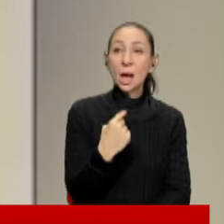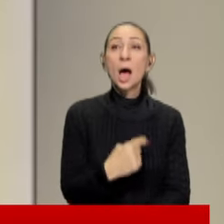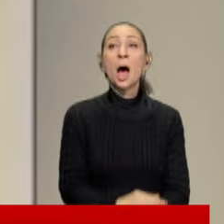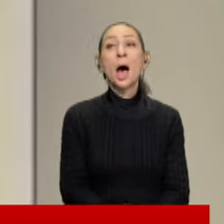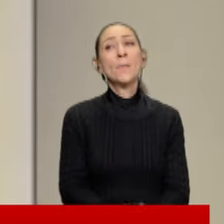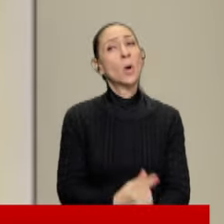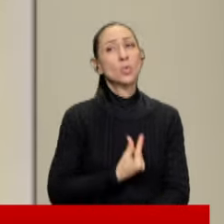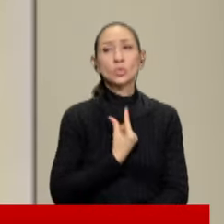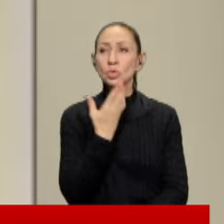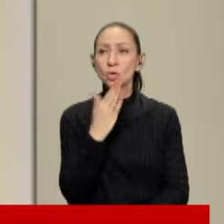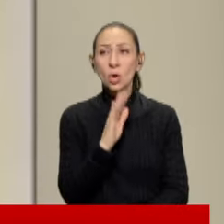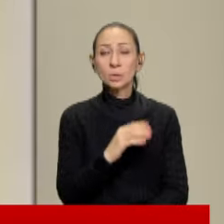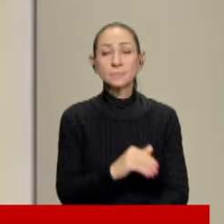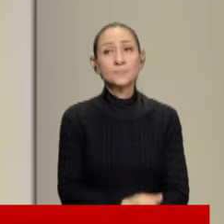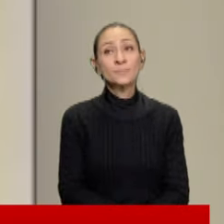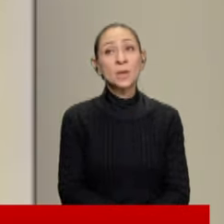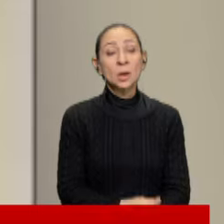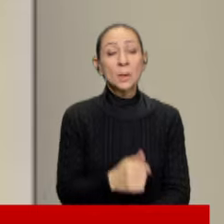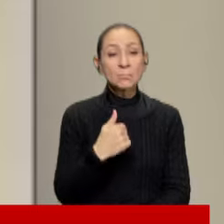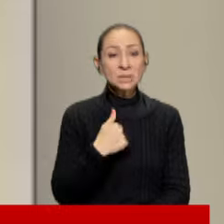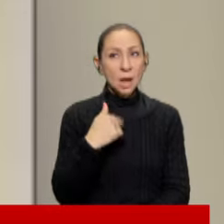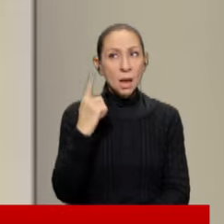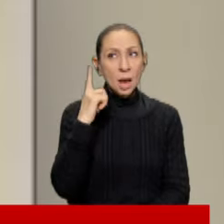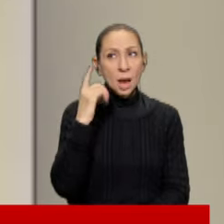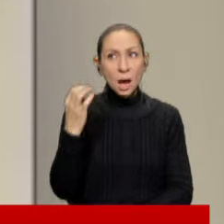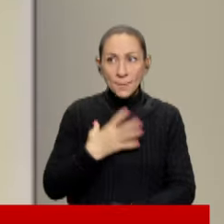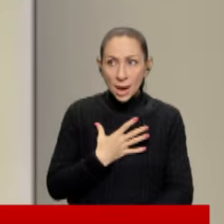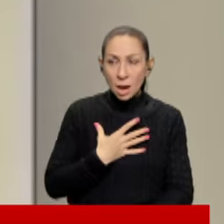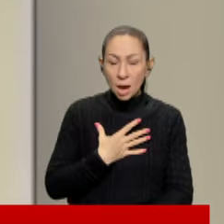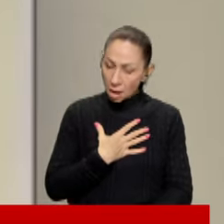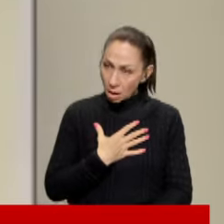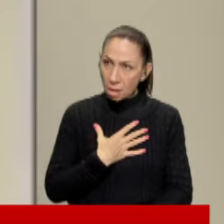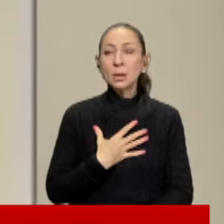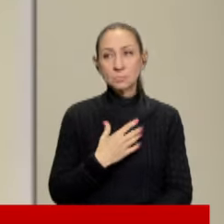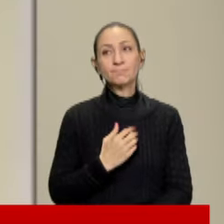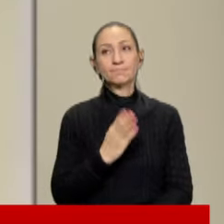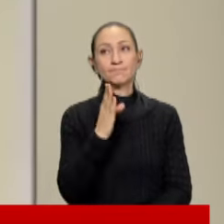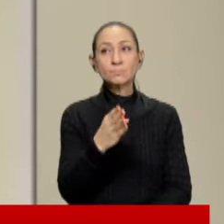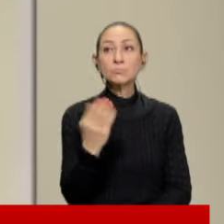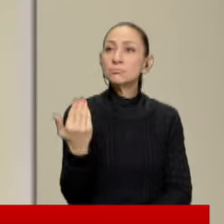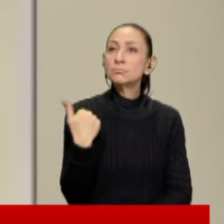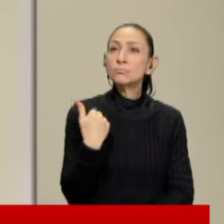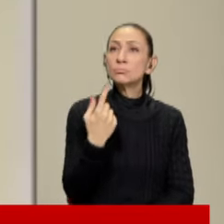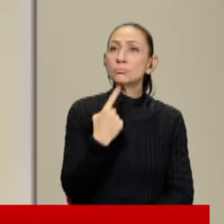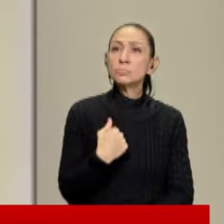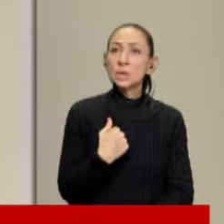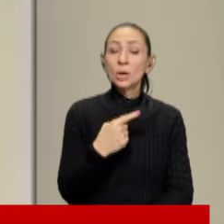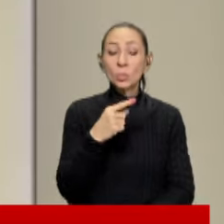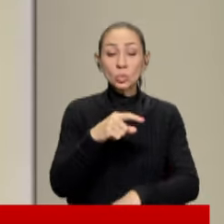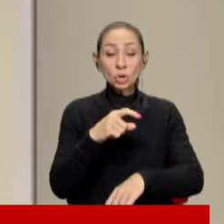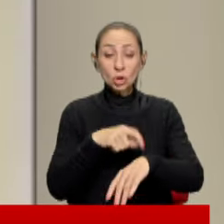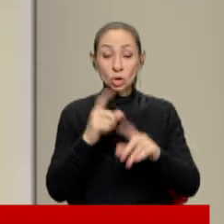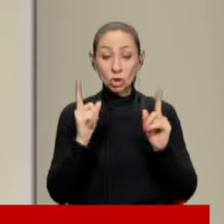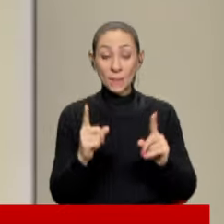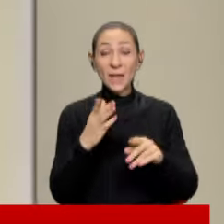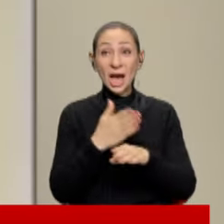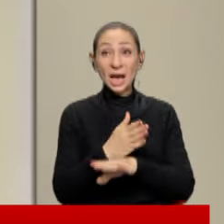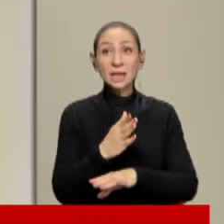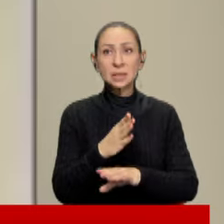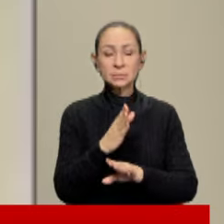çok umutsuz. Ve bundan biz haberdar oluyoruz. Gidiyoruz. Diyorlar ki bu dönemde